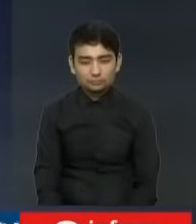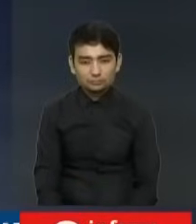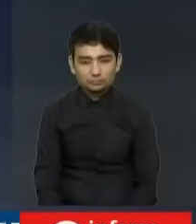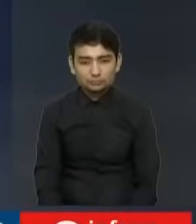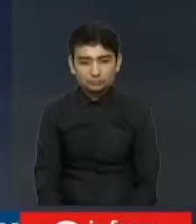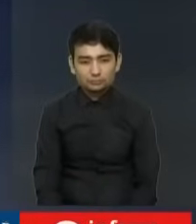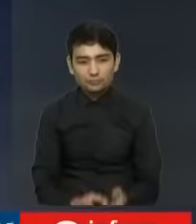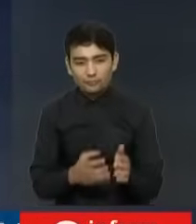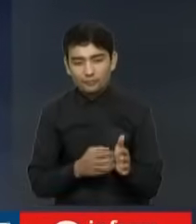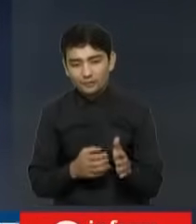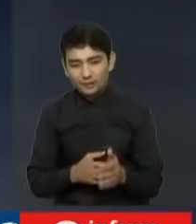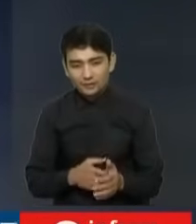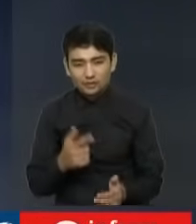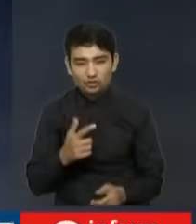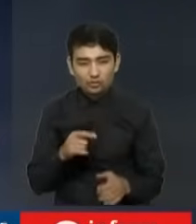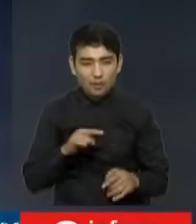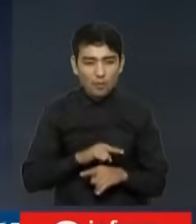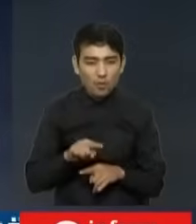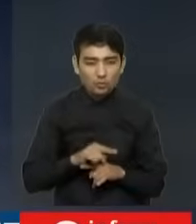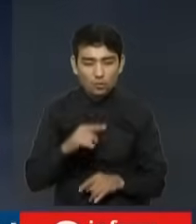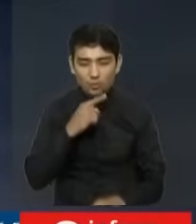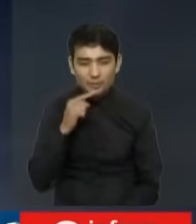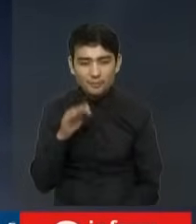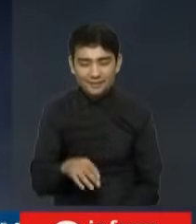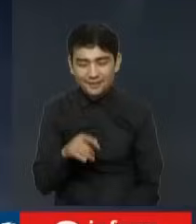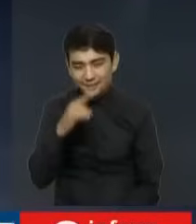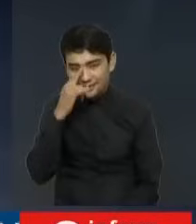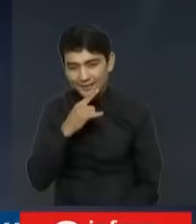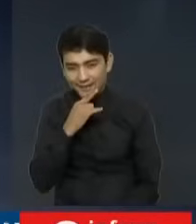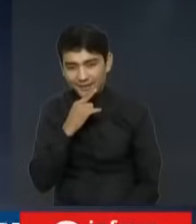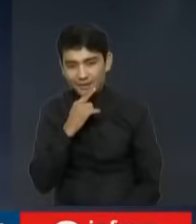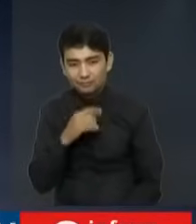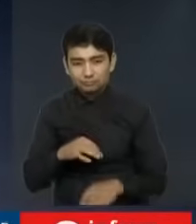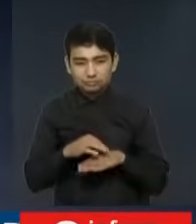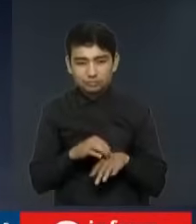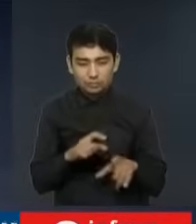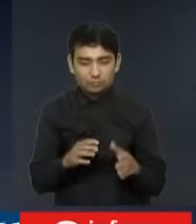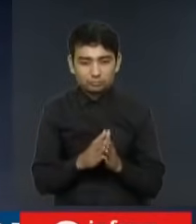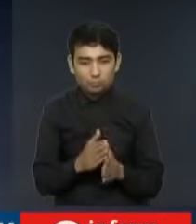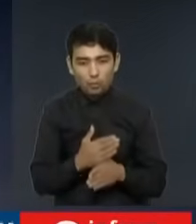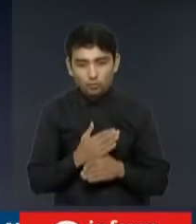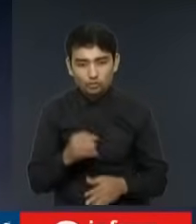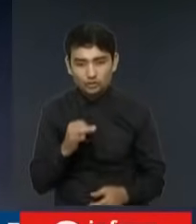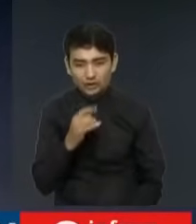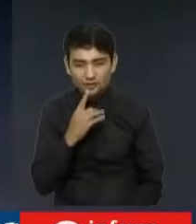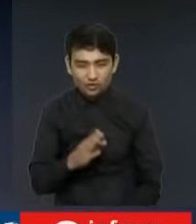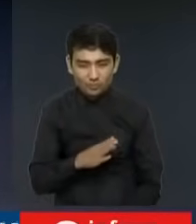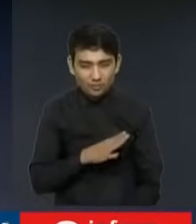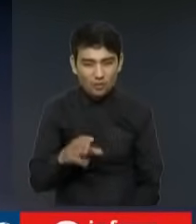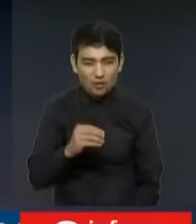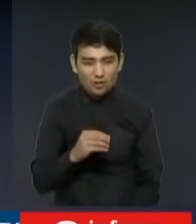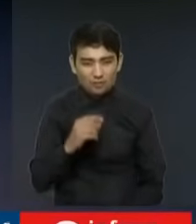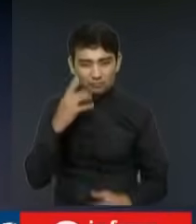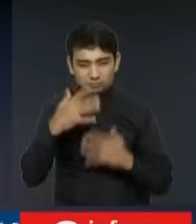Из-за нехватки гражданских самолетов в России казахстанских перевозчиков просят прийти на помощь. Речь идет о так называемых